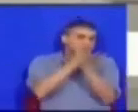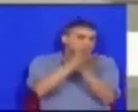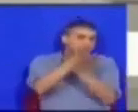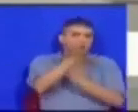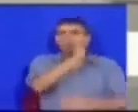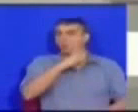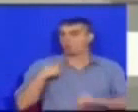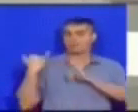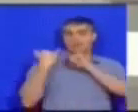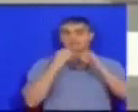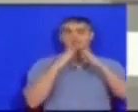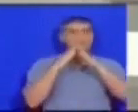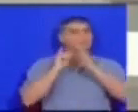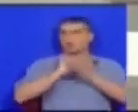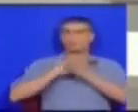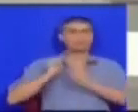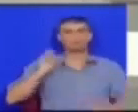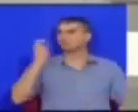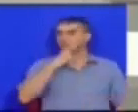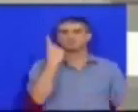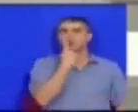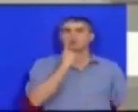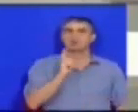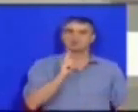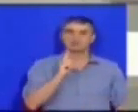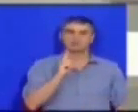מעולה, אני הבאתי אותו מהבית, לא מלשכת הגיוס, והוא לא היחידי.